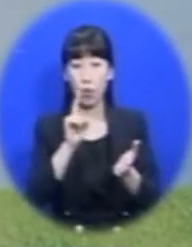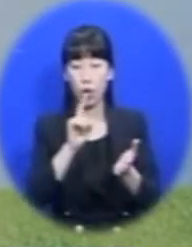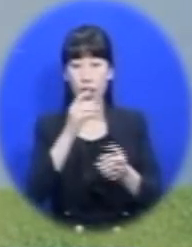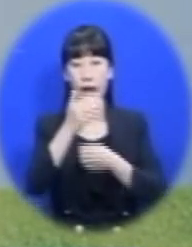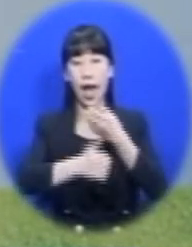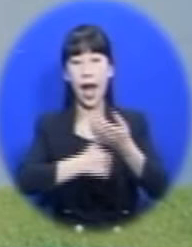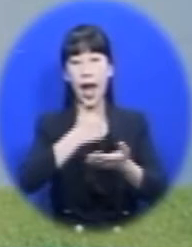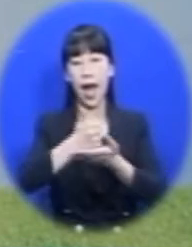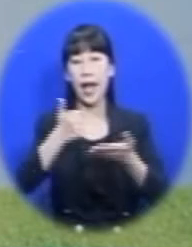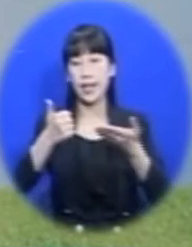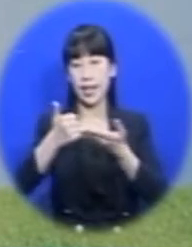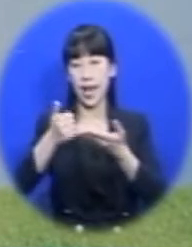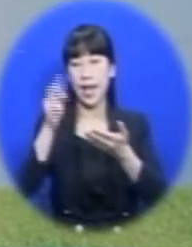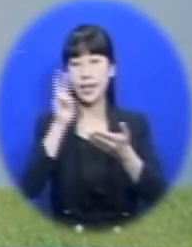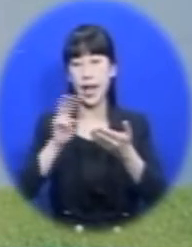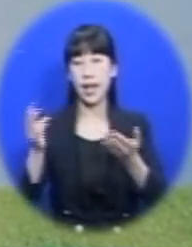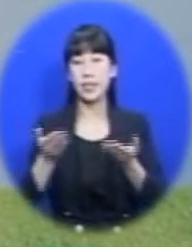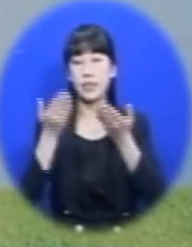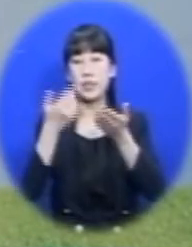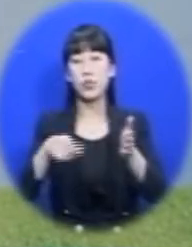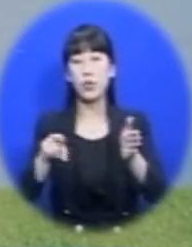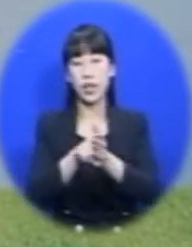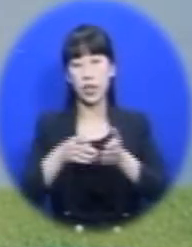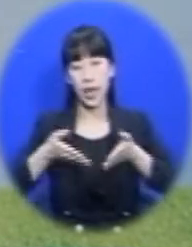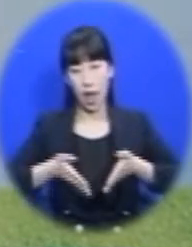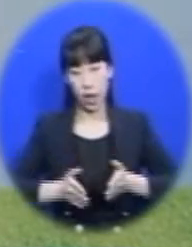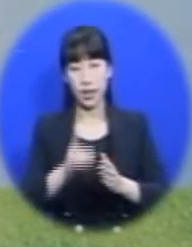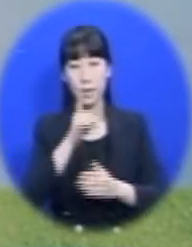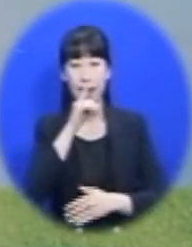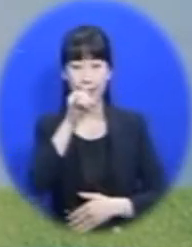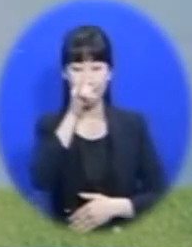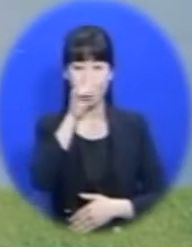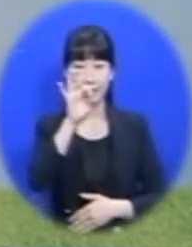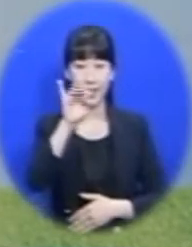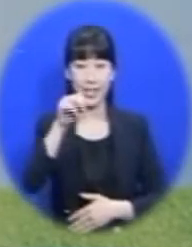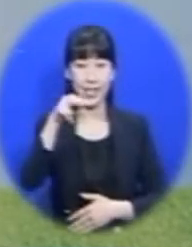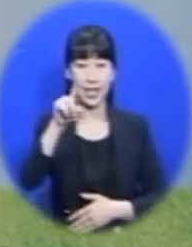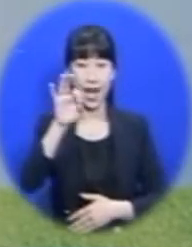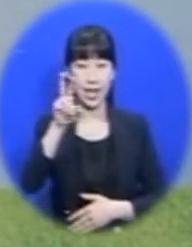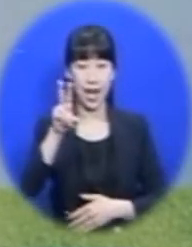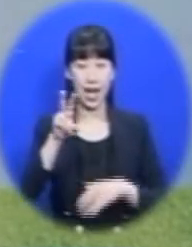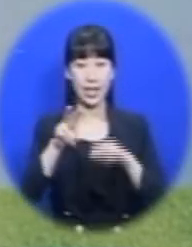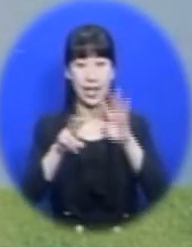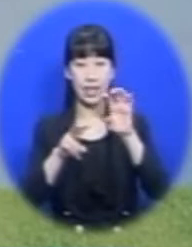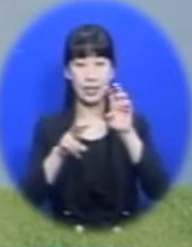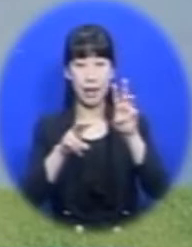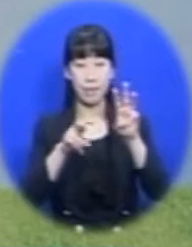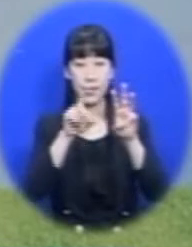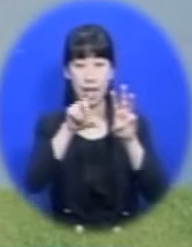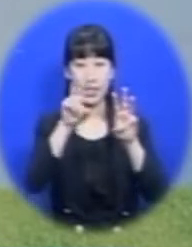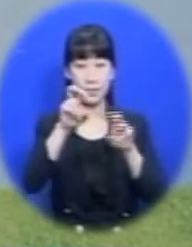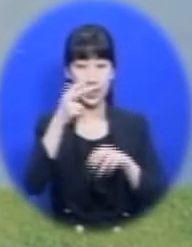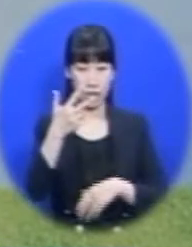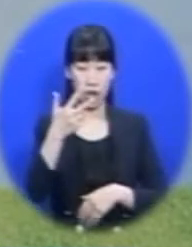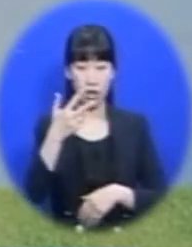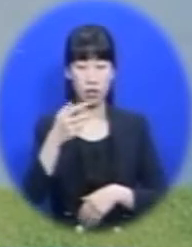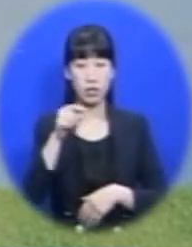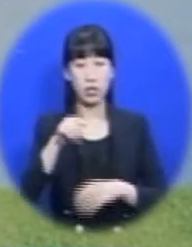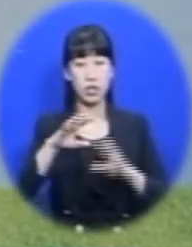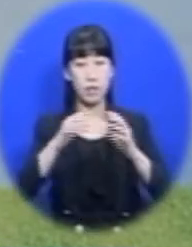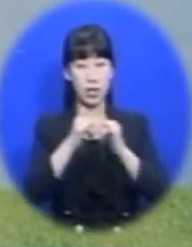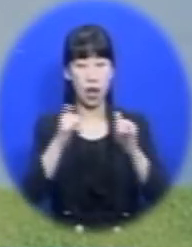찬양하게 하기 위해서 그랬다는 겁니다. 이사야 43장 21절에 이 백성은 내가 나를